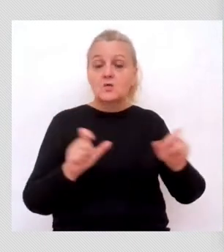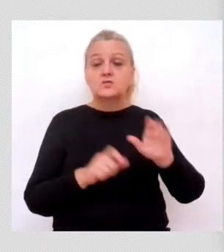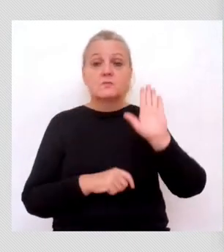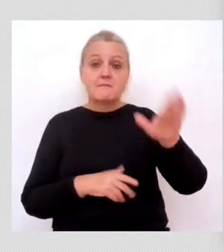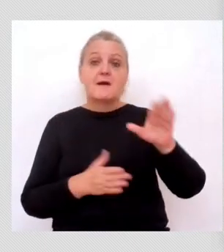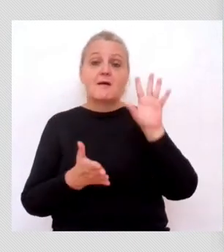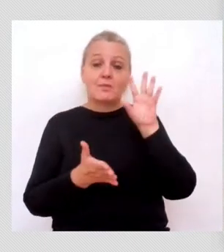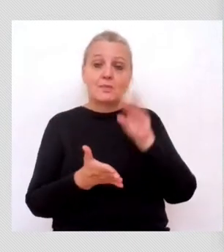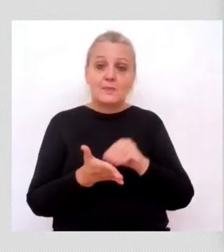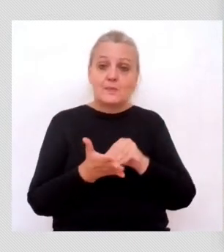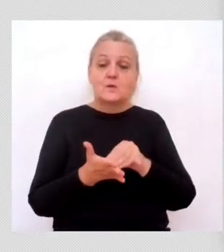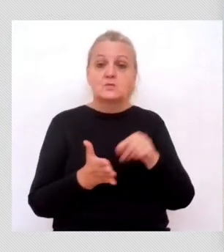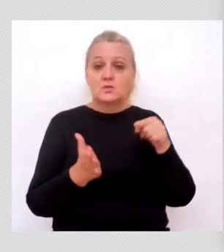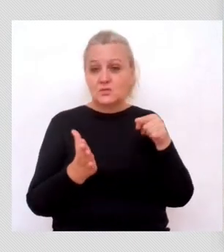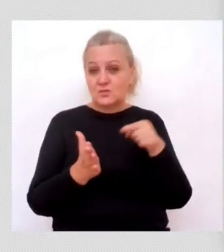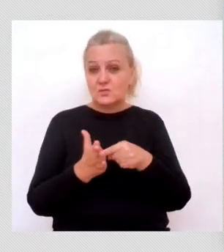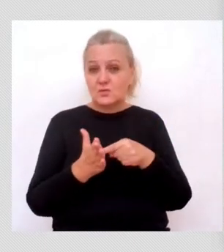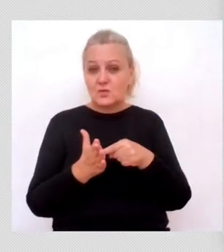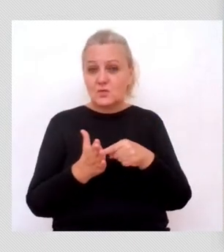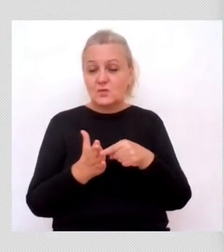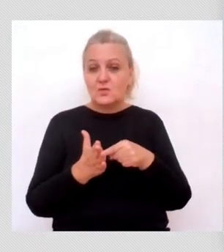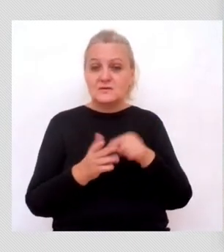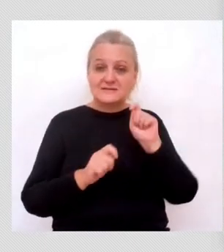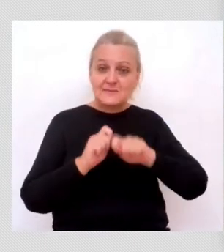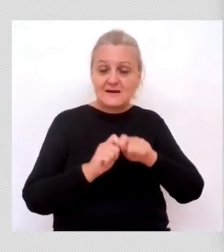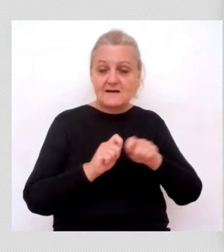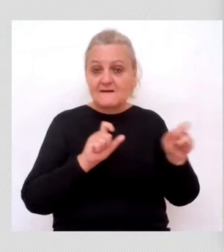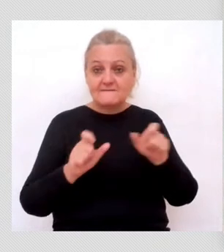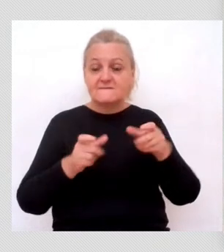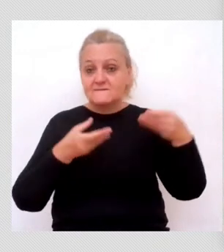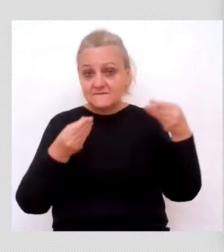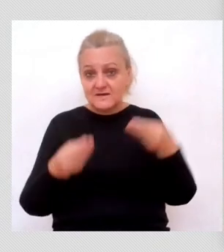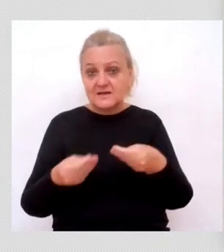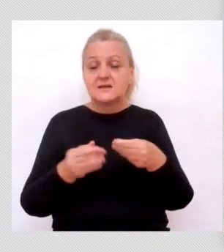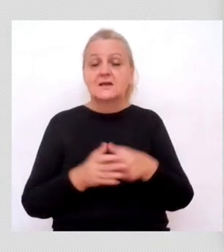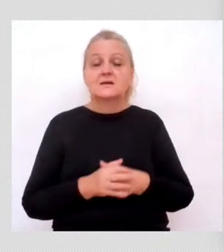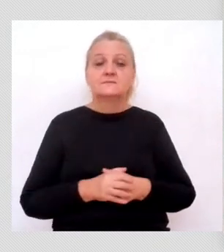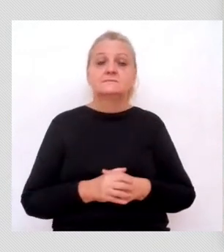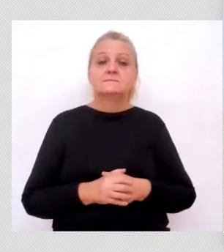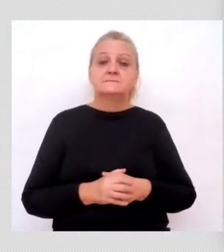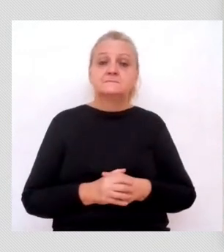przy tego rodzaju monitoringach finansowania